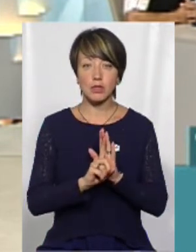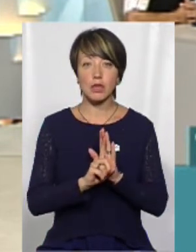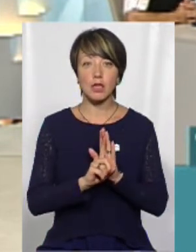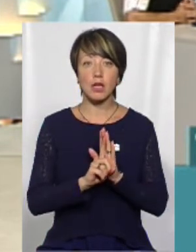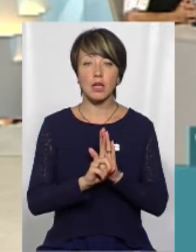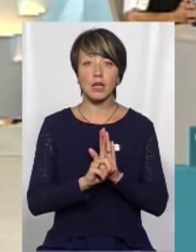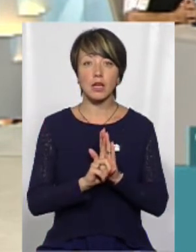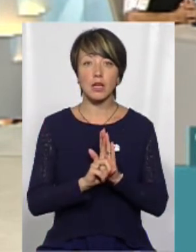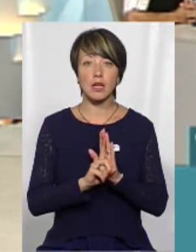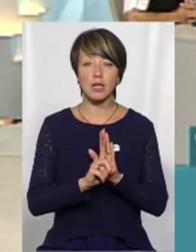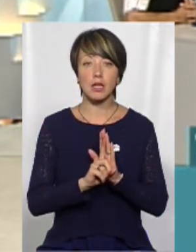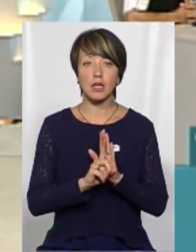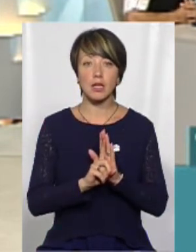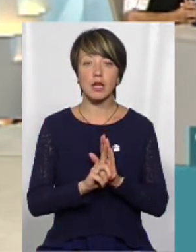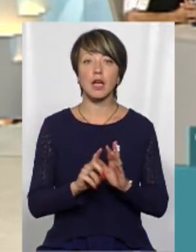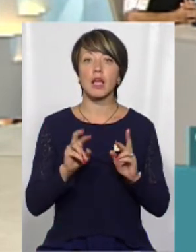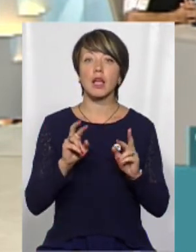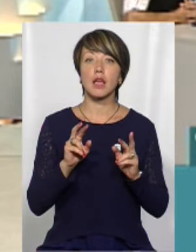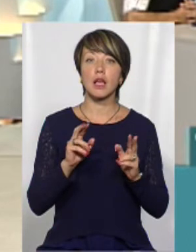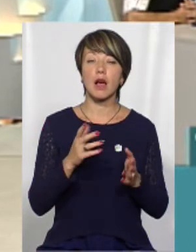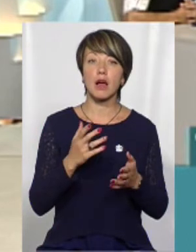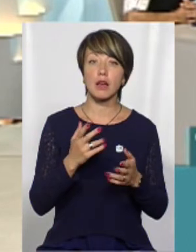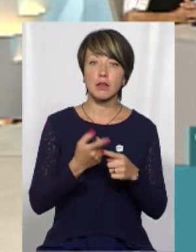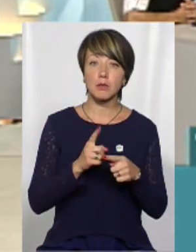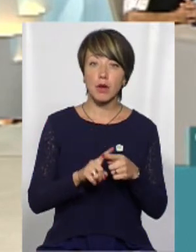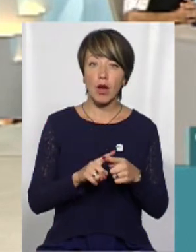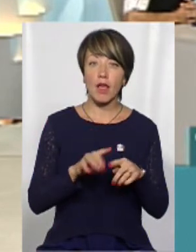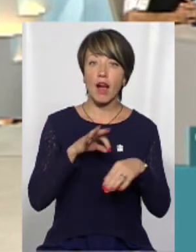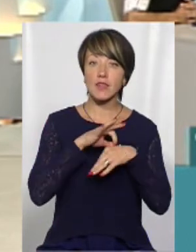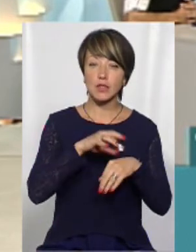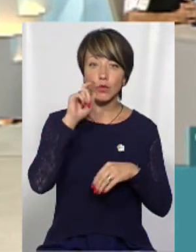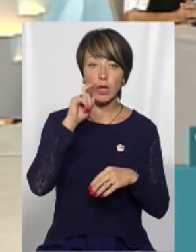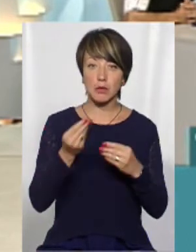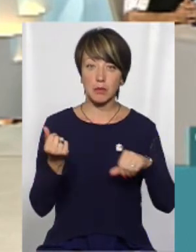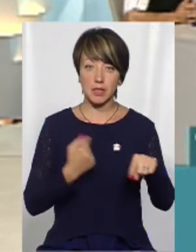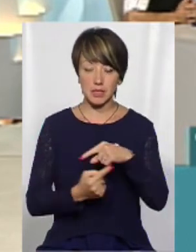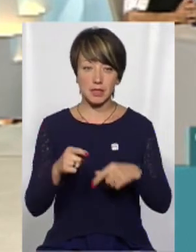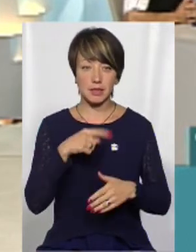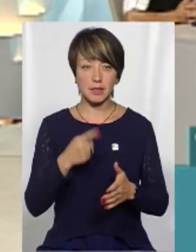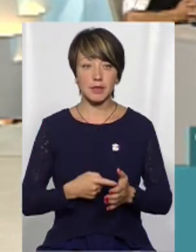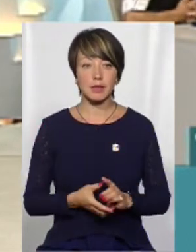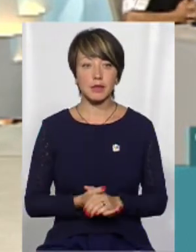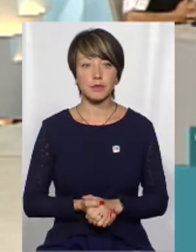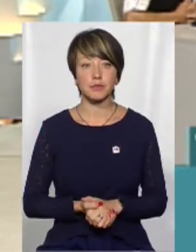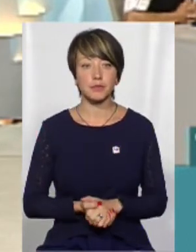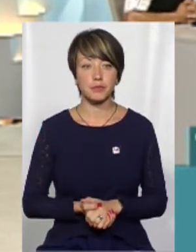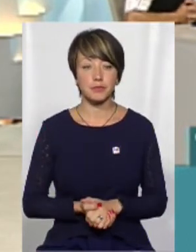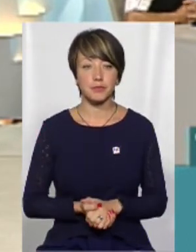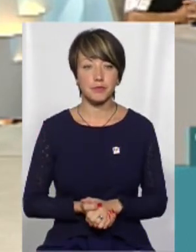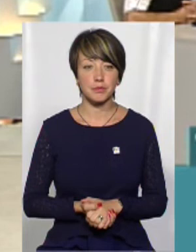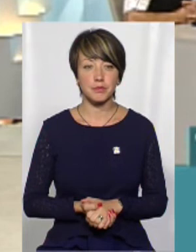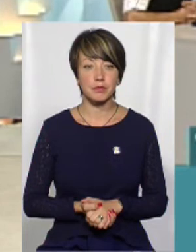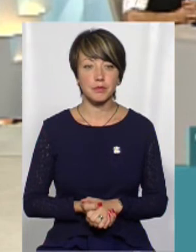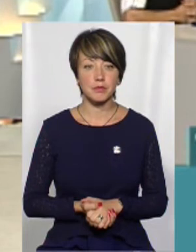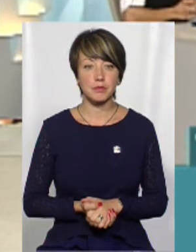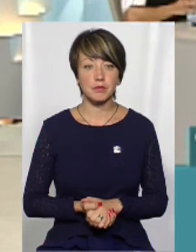чувствує, що Франції тяжко вести, а в Україні бізнес файний. Зрозуміло, дякую. Donc,